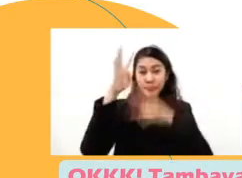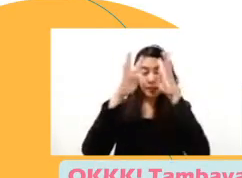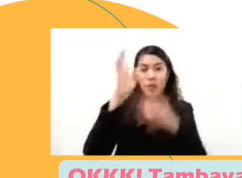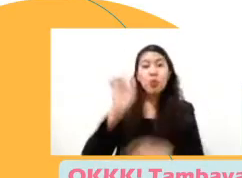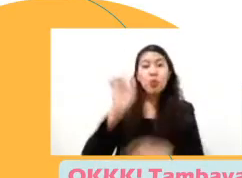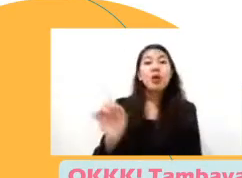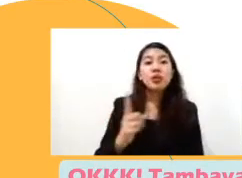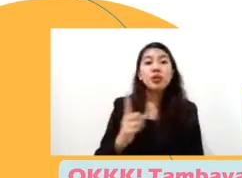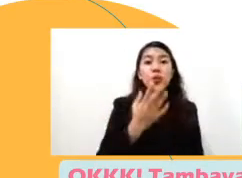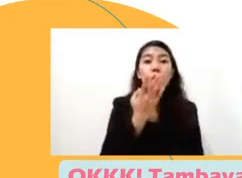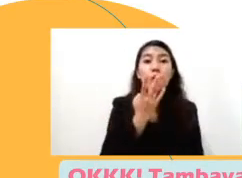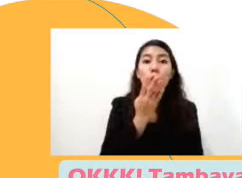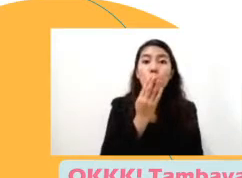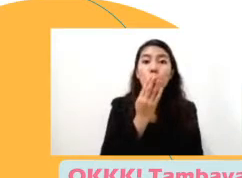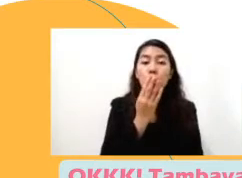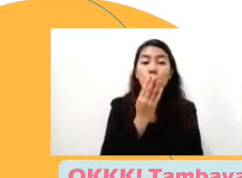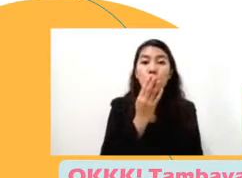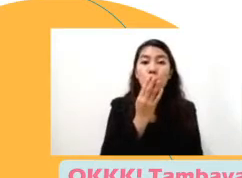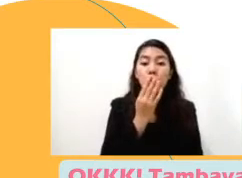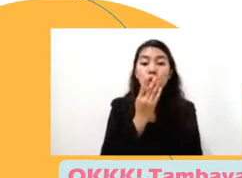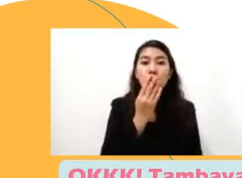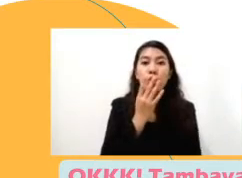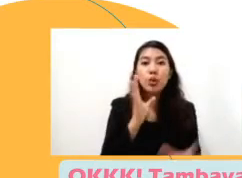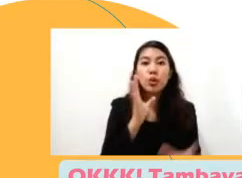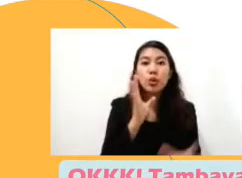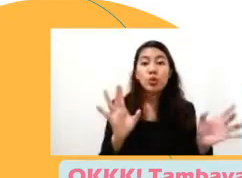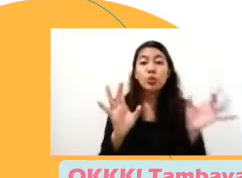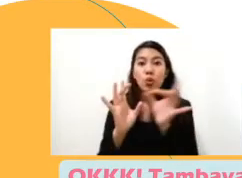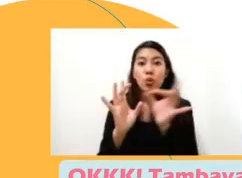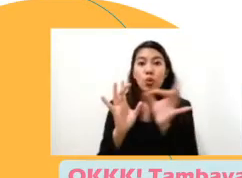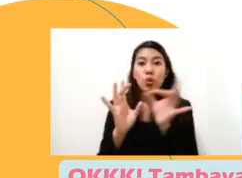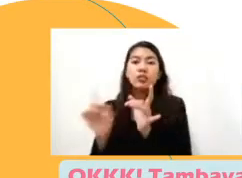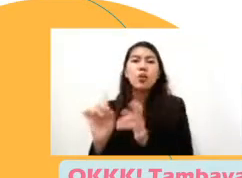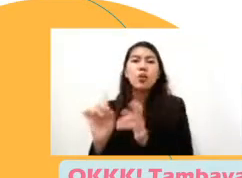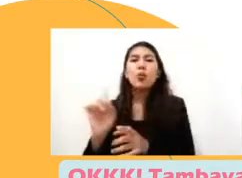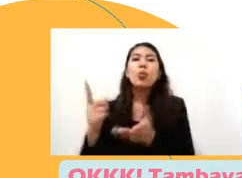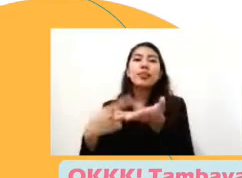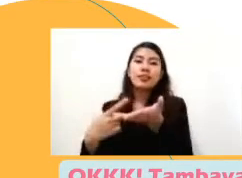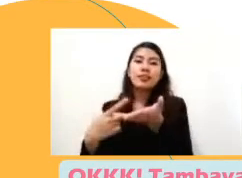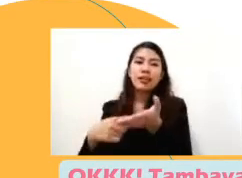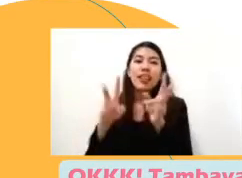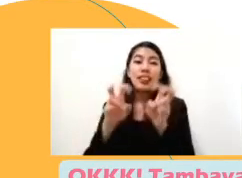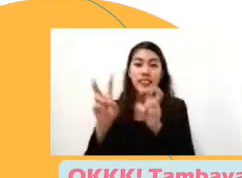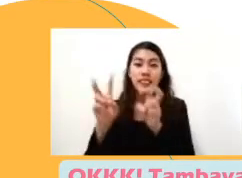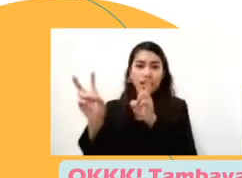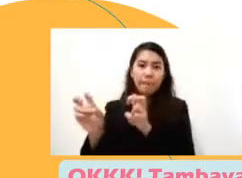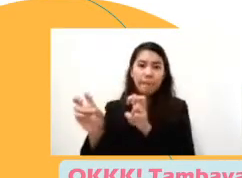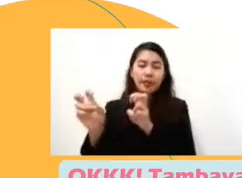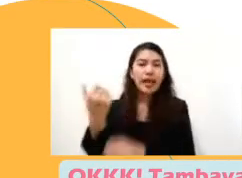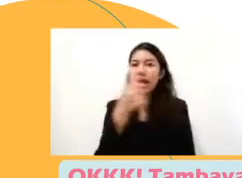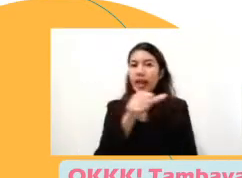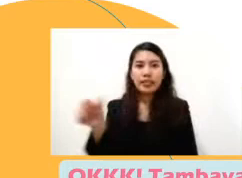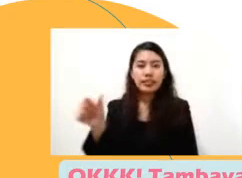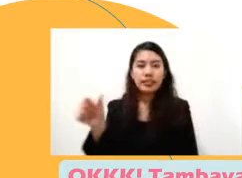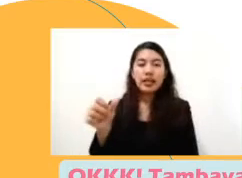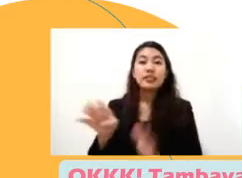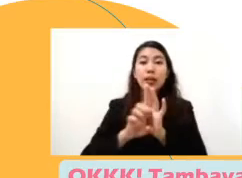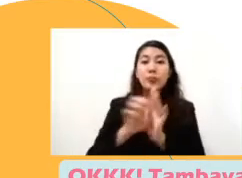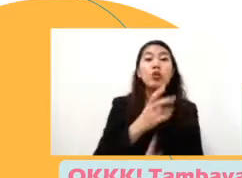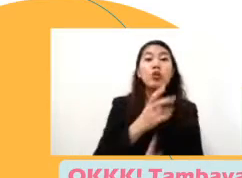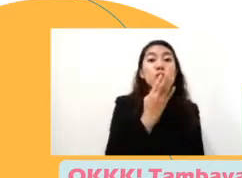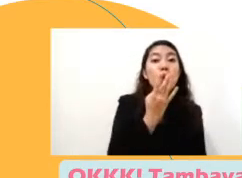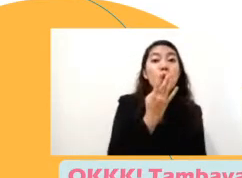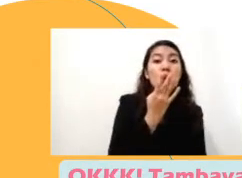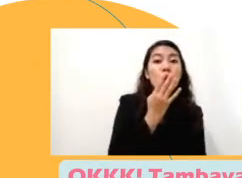na na-associate nyo sa theme, sa tema natin. Actually, kahit anong kulay naman isip. Kahit anong kulay,